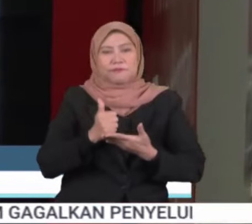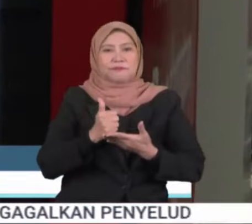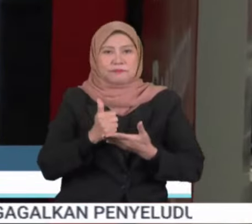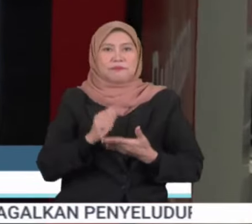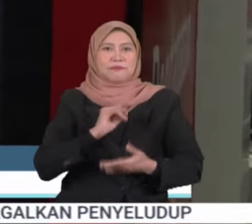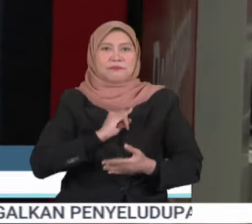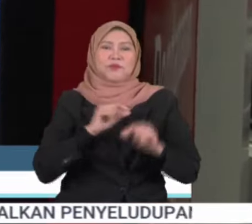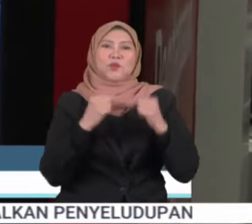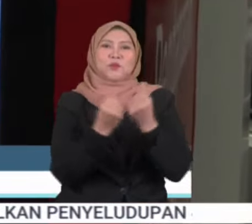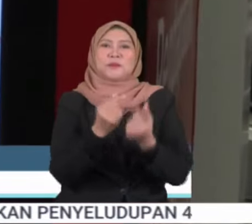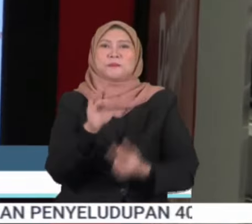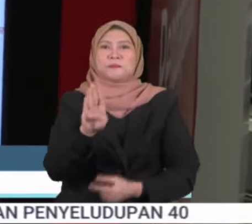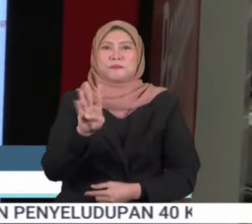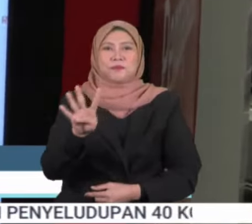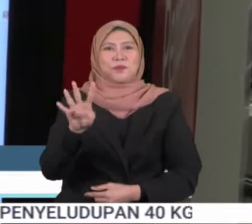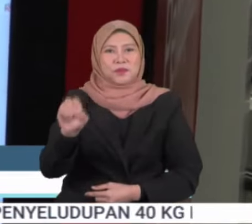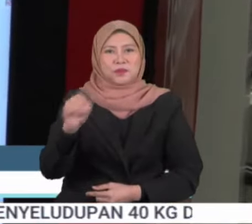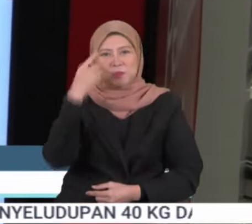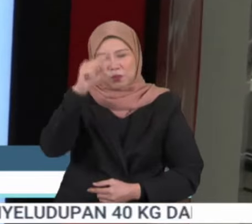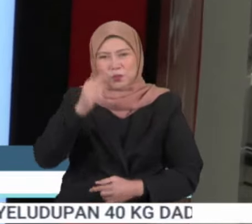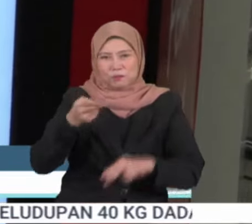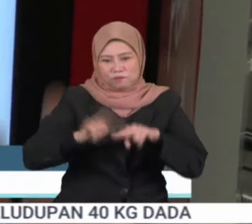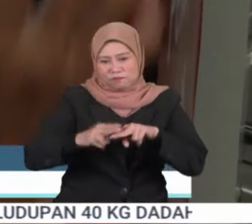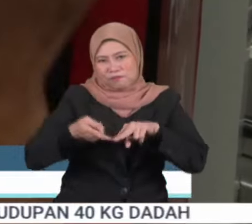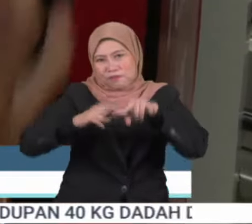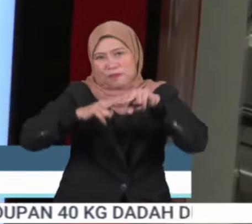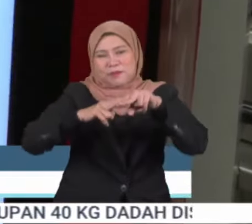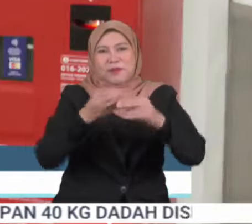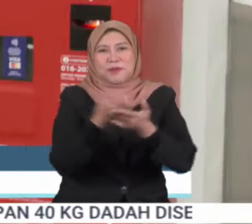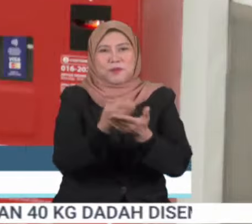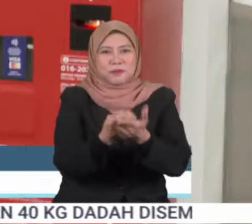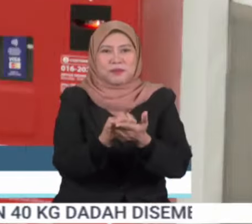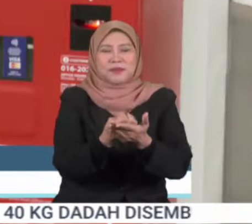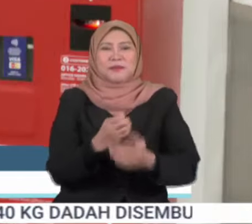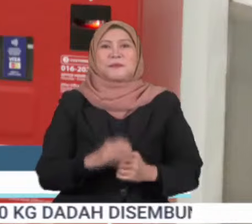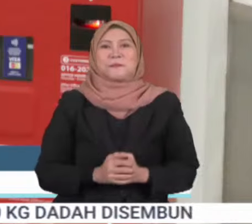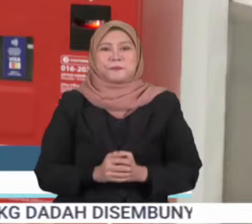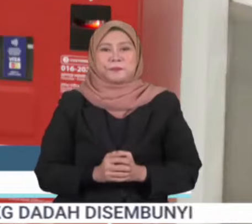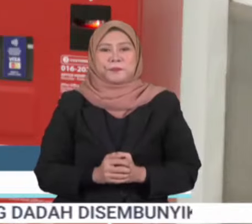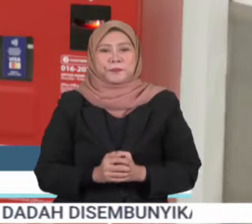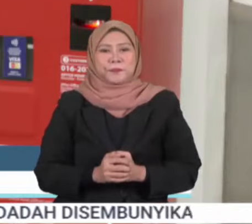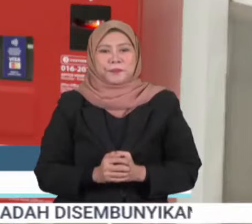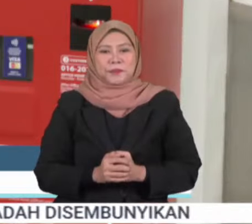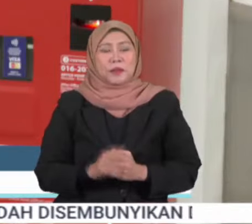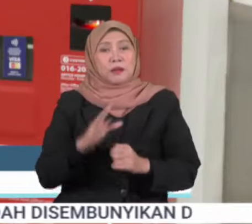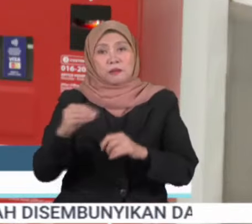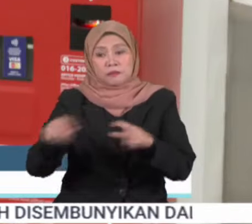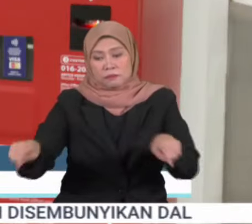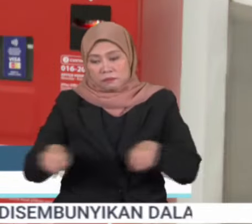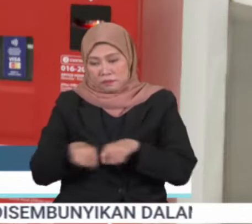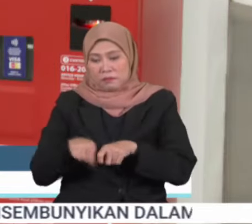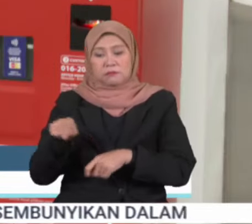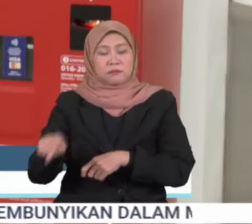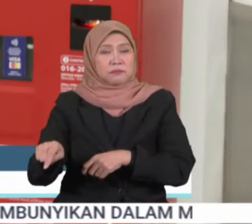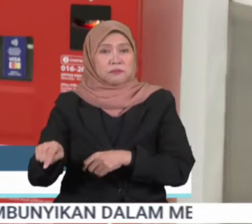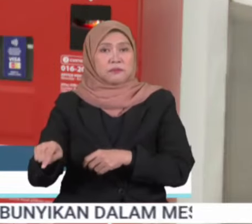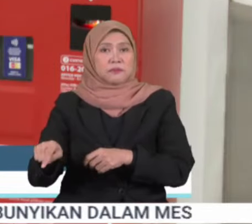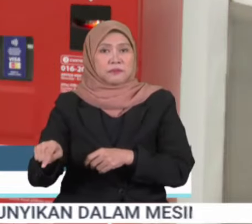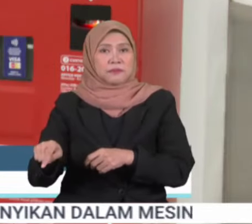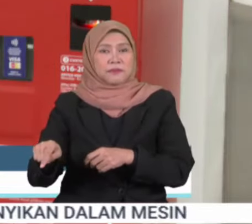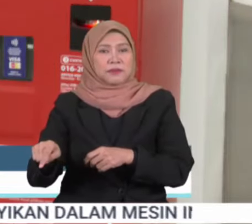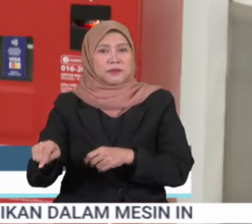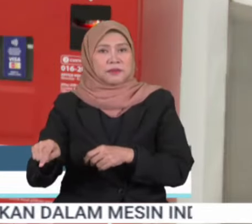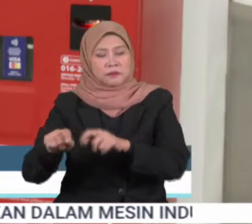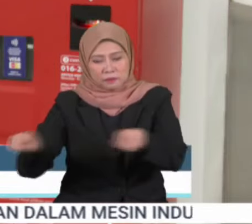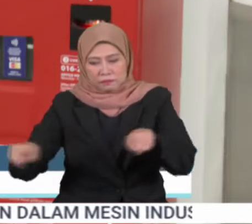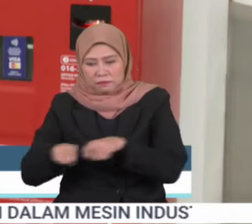pada golongan B40 untuk menaikkan ekonomi. And satu lagi is hygiene, dan tempat yang tempatnya